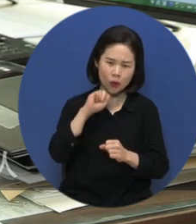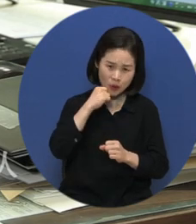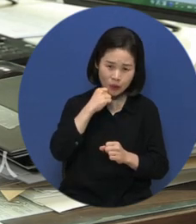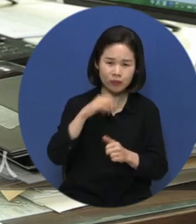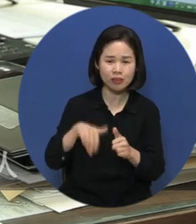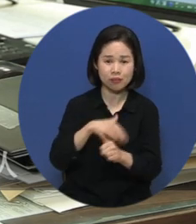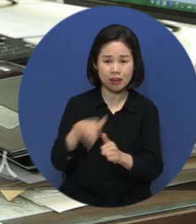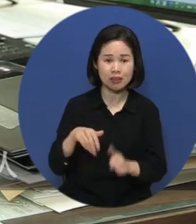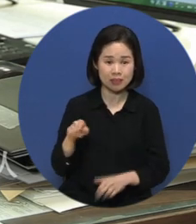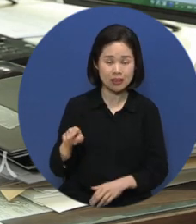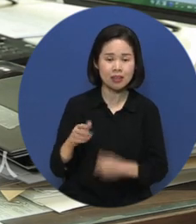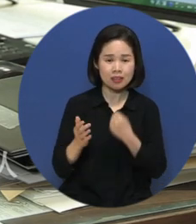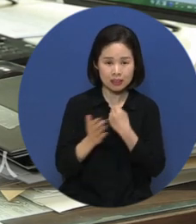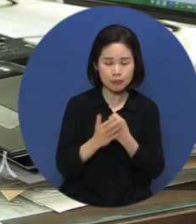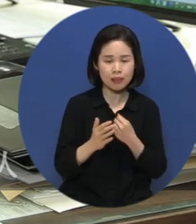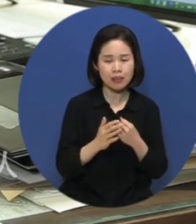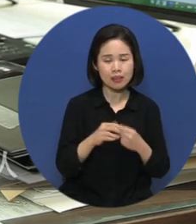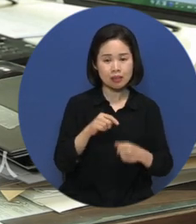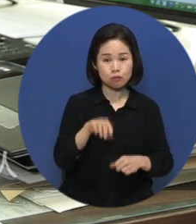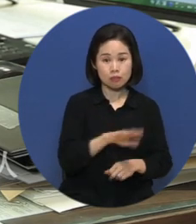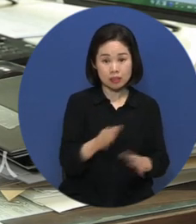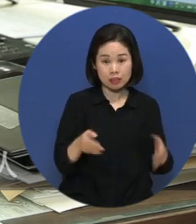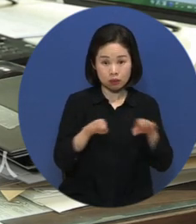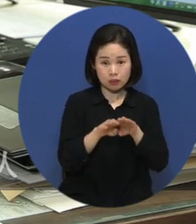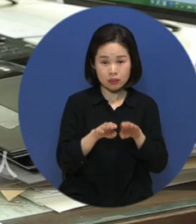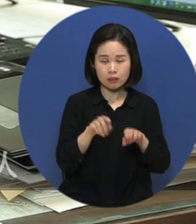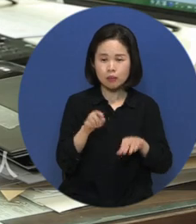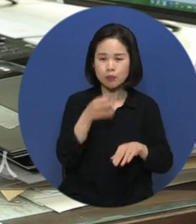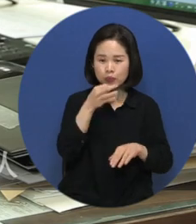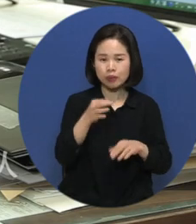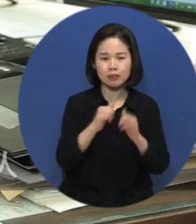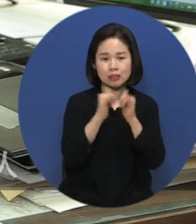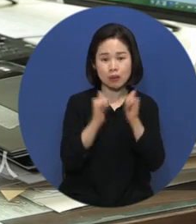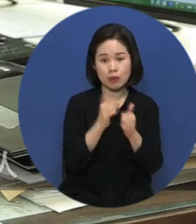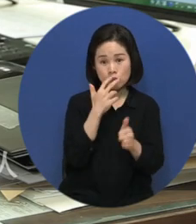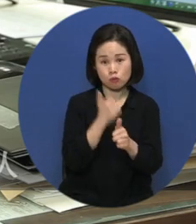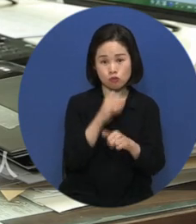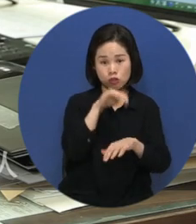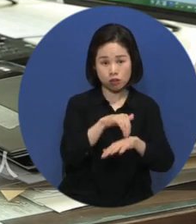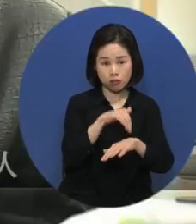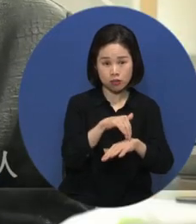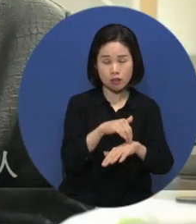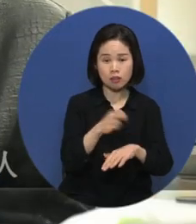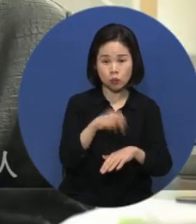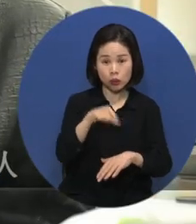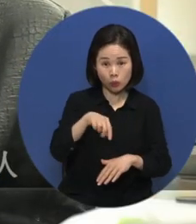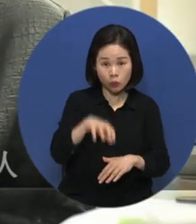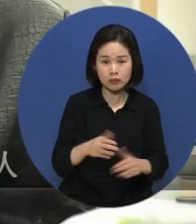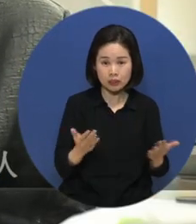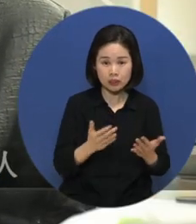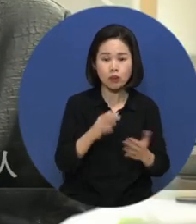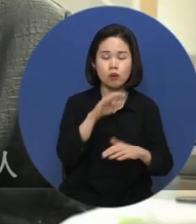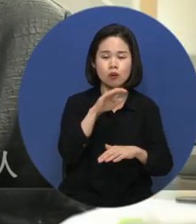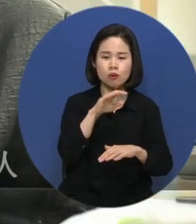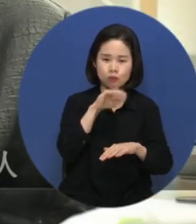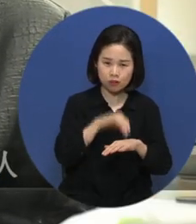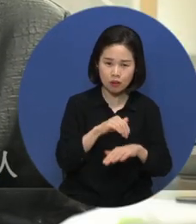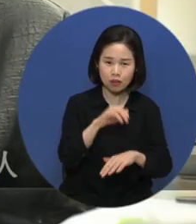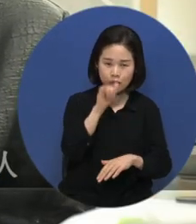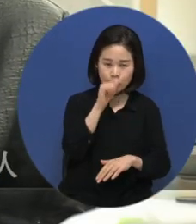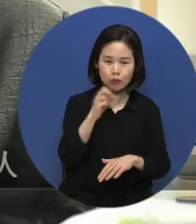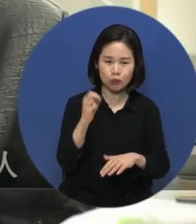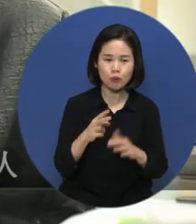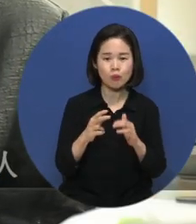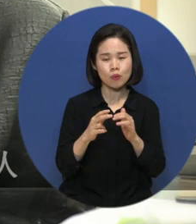그걸 이제 사회 적응 훈련이라고 하는데 직장 생활을 할 뿐만이 아니라 또 이런 사람으로서